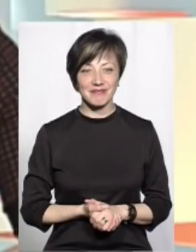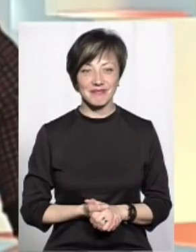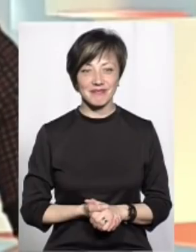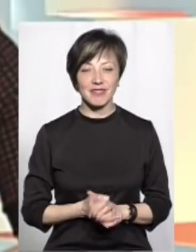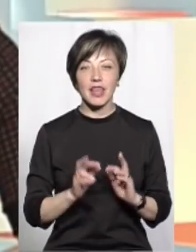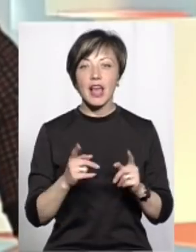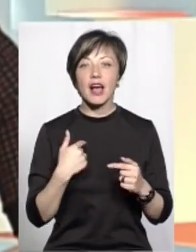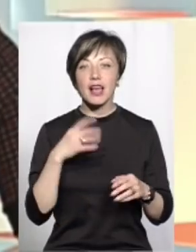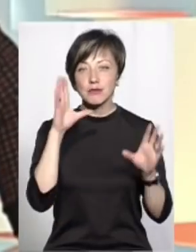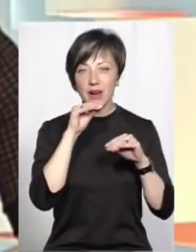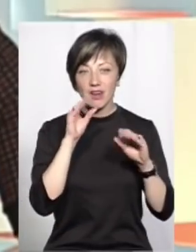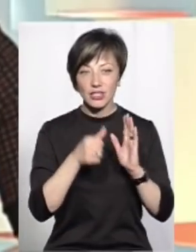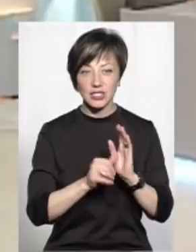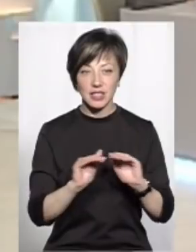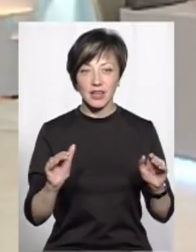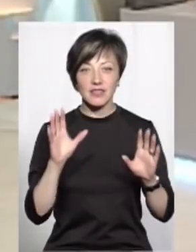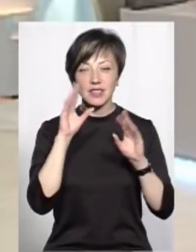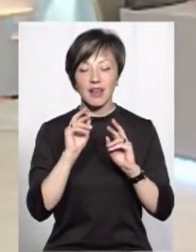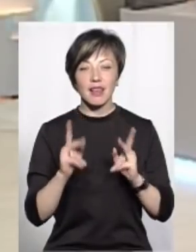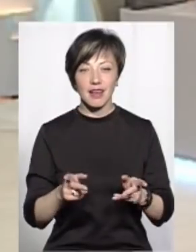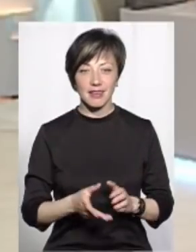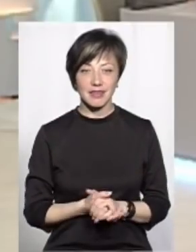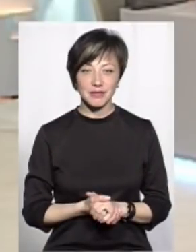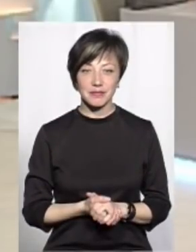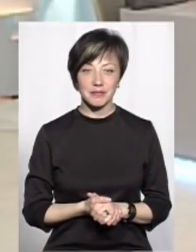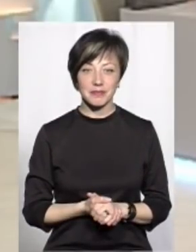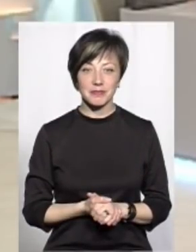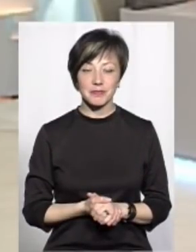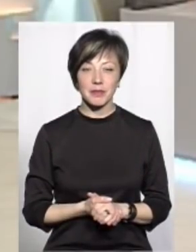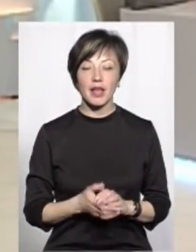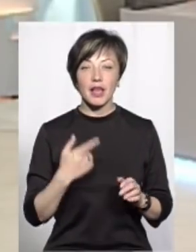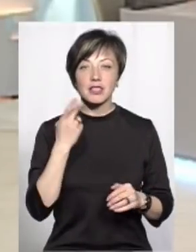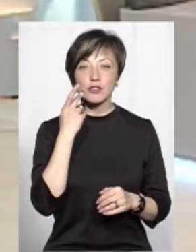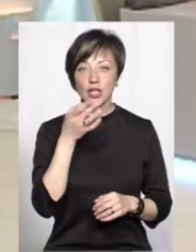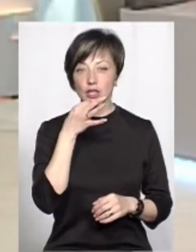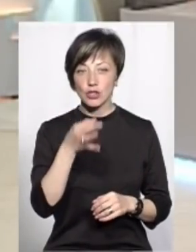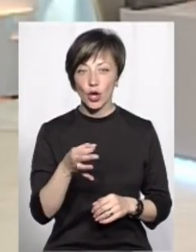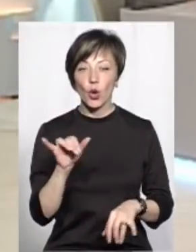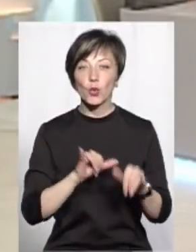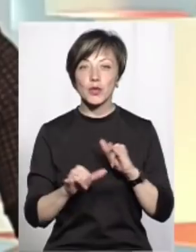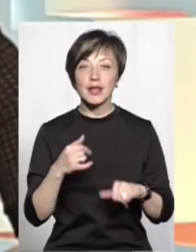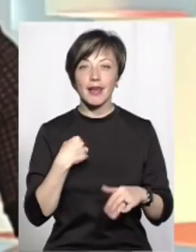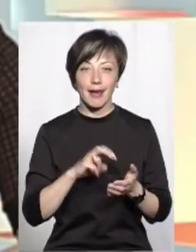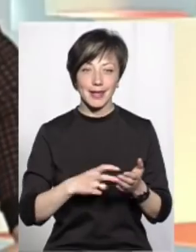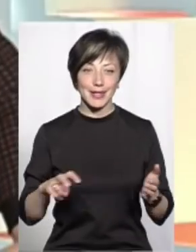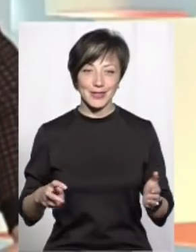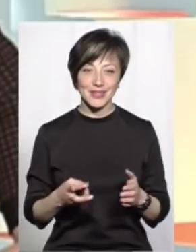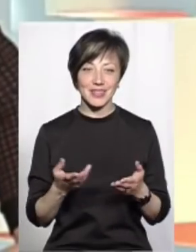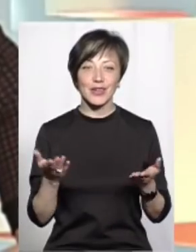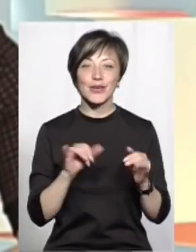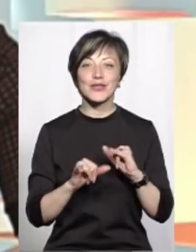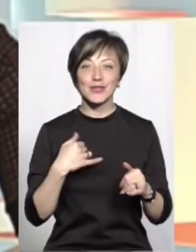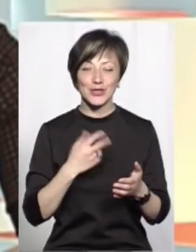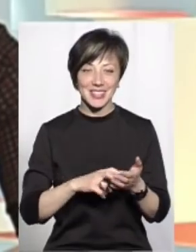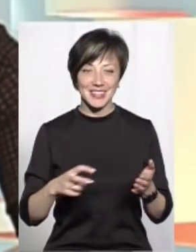як я з ними справляюся, як я встигаю. Я завжди кажу, а куди я дінуся? Куди вже